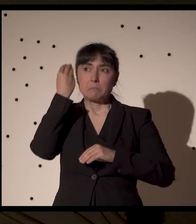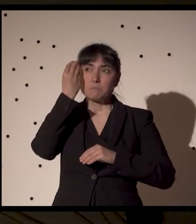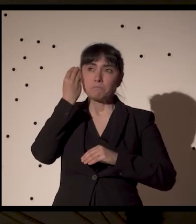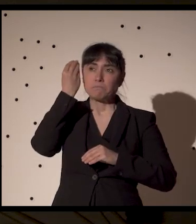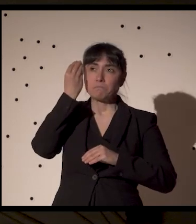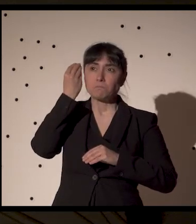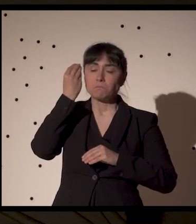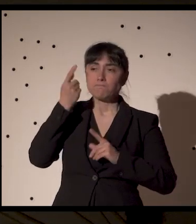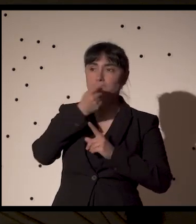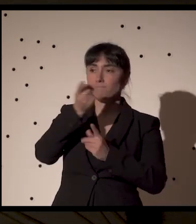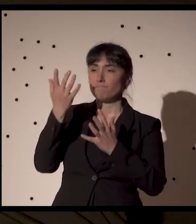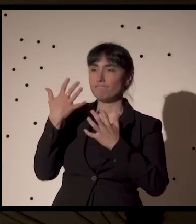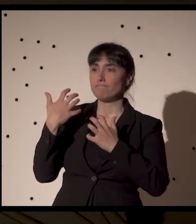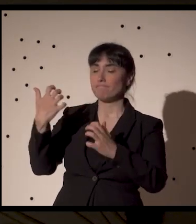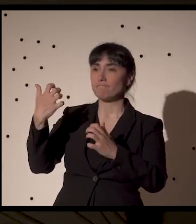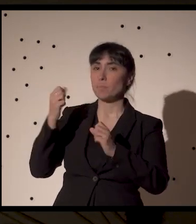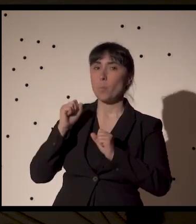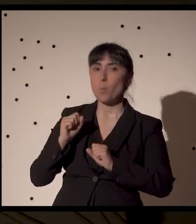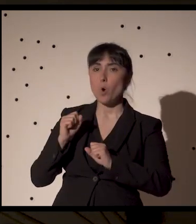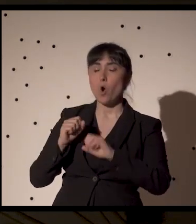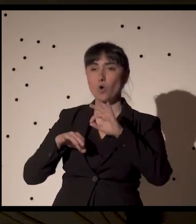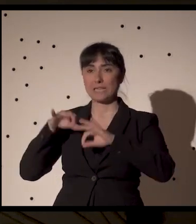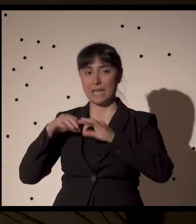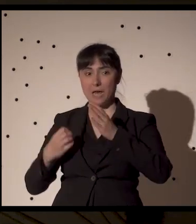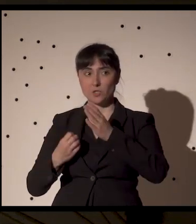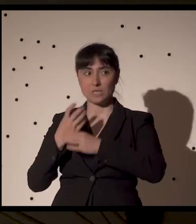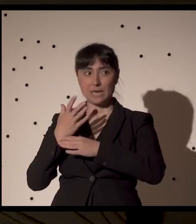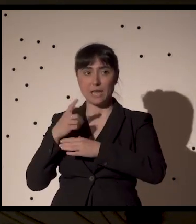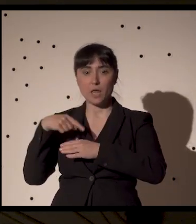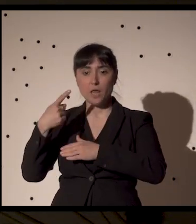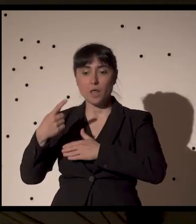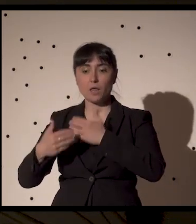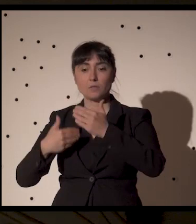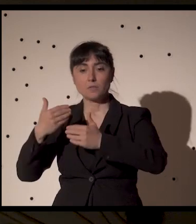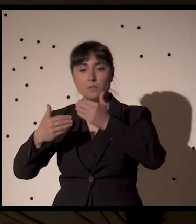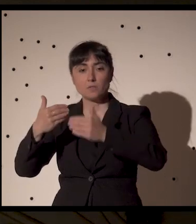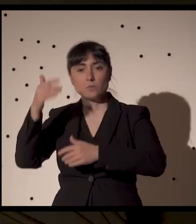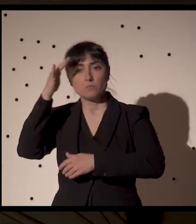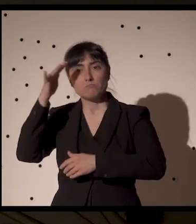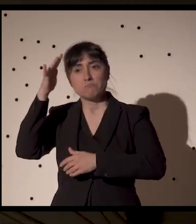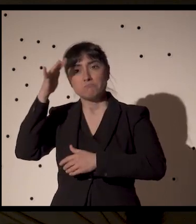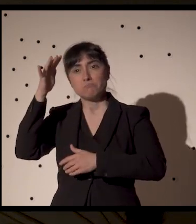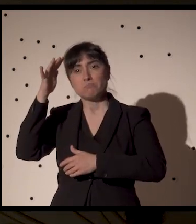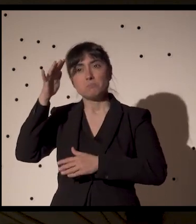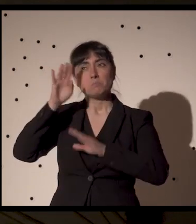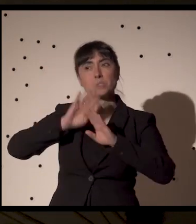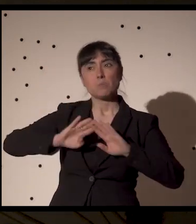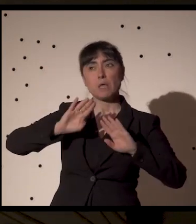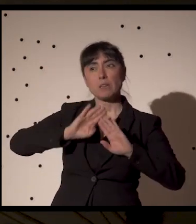continuare a riflettere sulle creazioni teatrali anche oltre la dimensione dello spettacolo attraverso